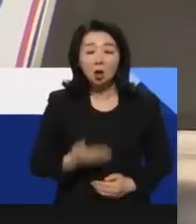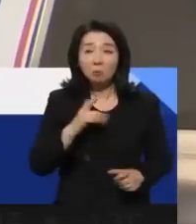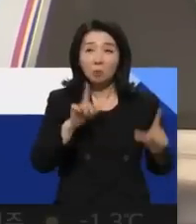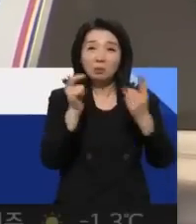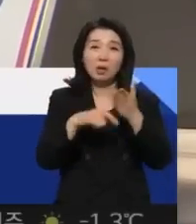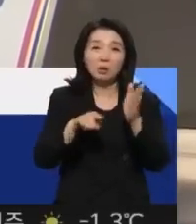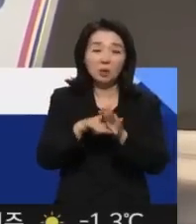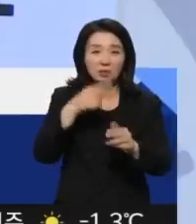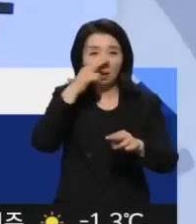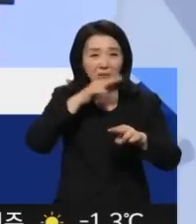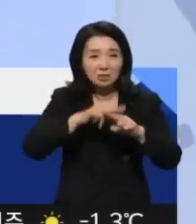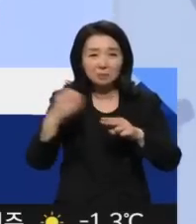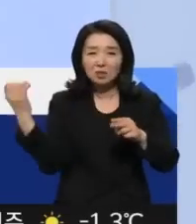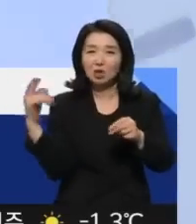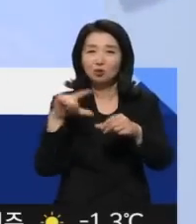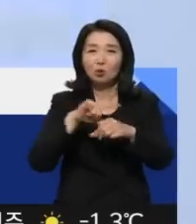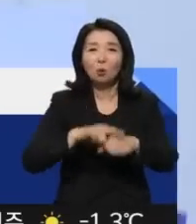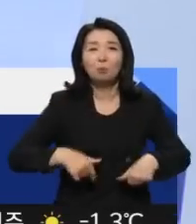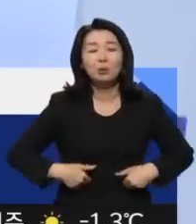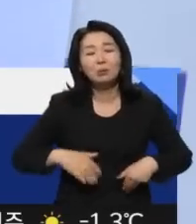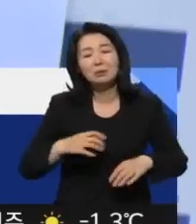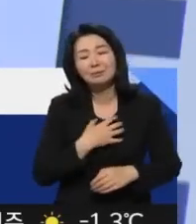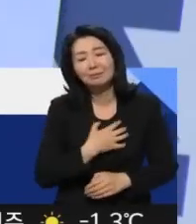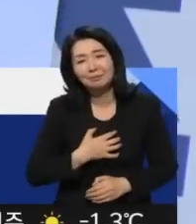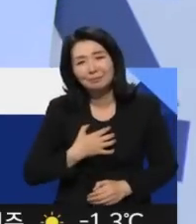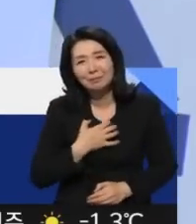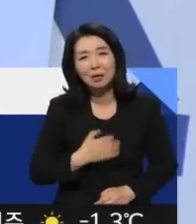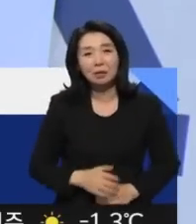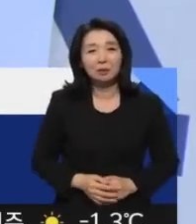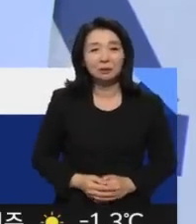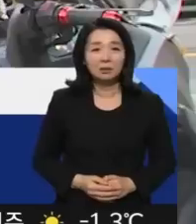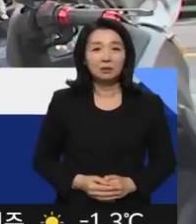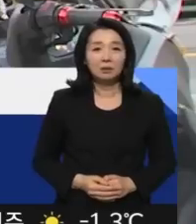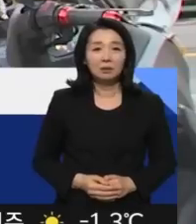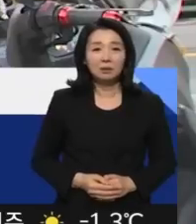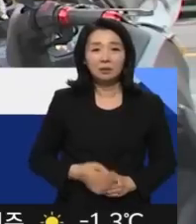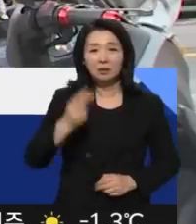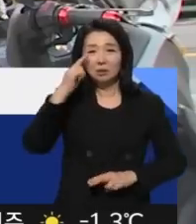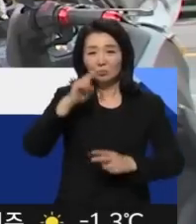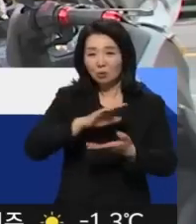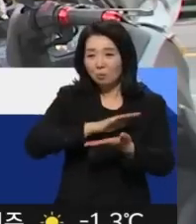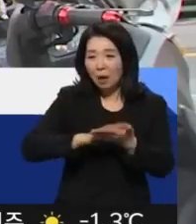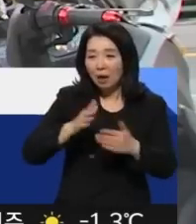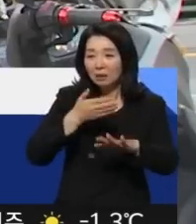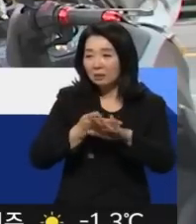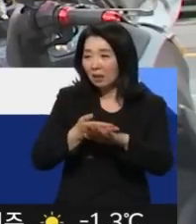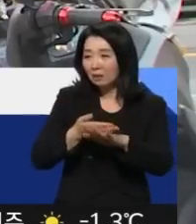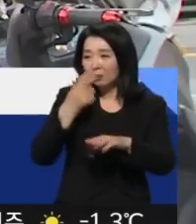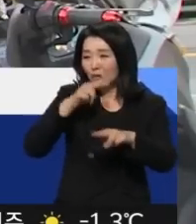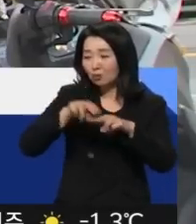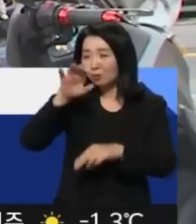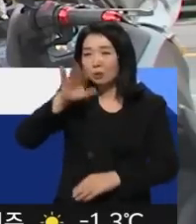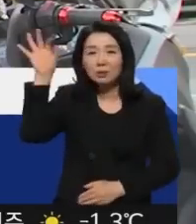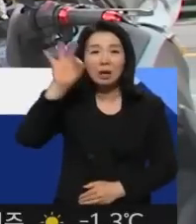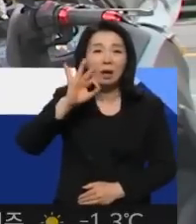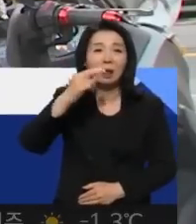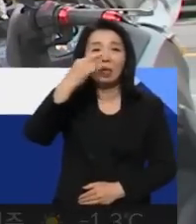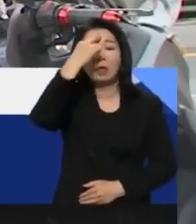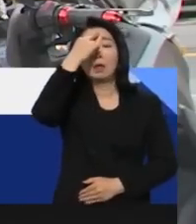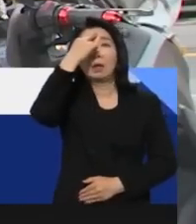기름을 자주 넣어야 하는 시민들은 걱정이 앞섭니다. 품절된 주유소가 있으면 다른 주유소 찾기가 매우 곤란하죠.